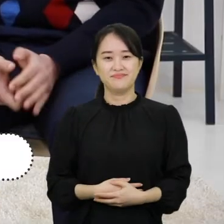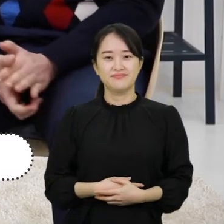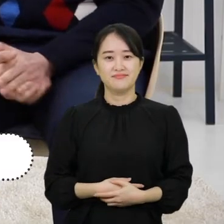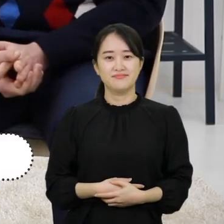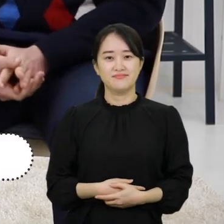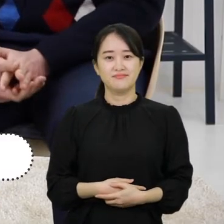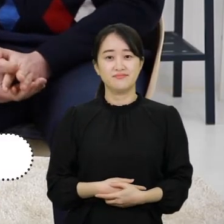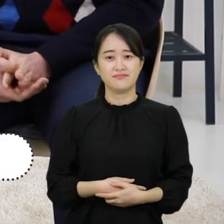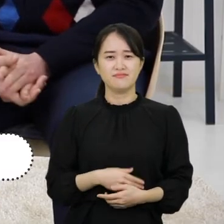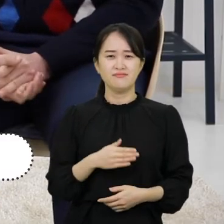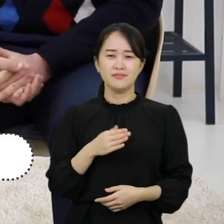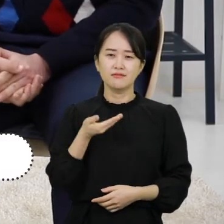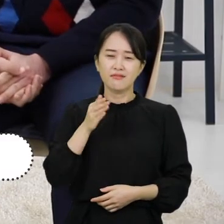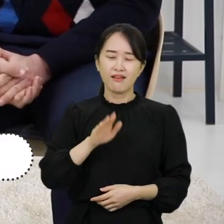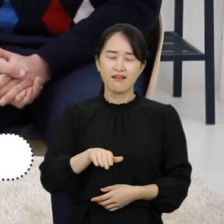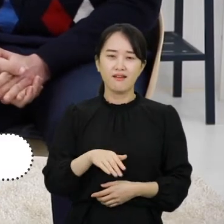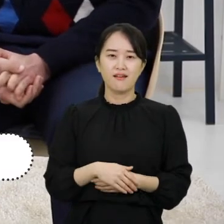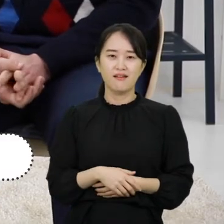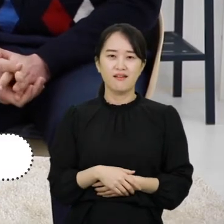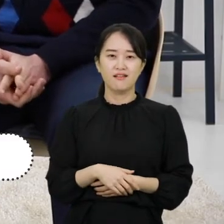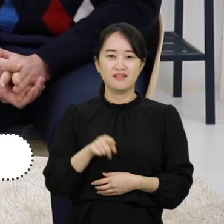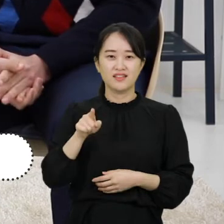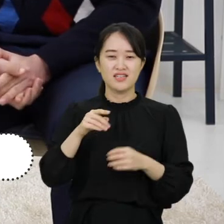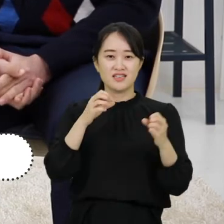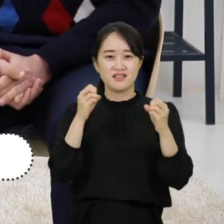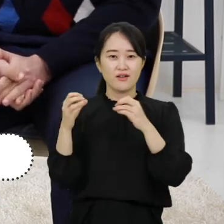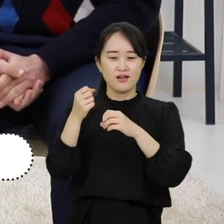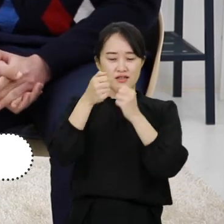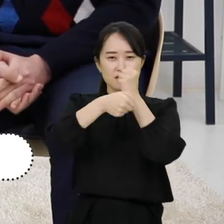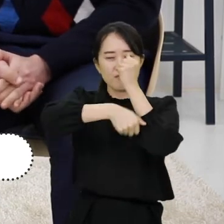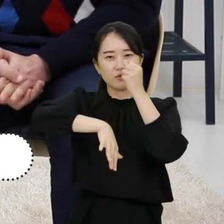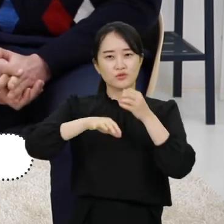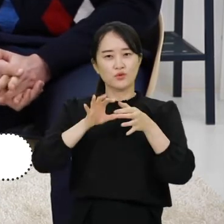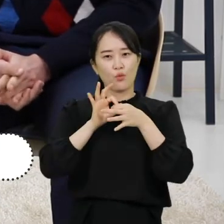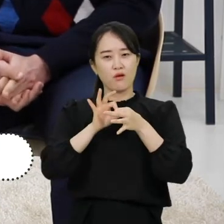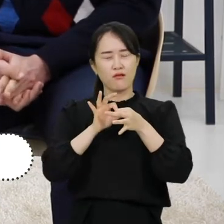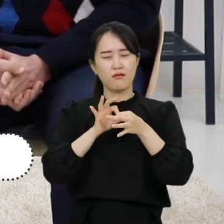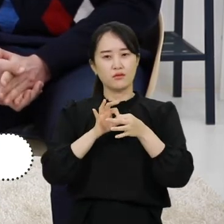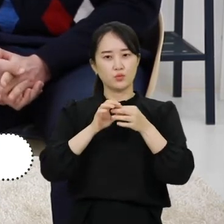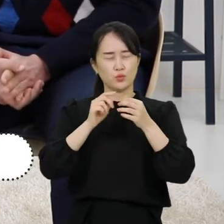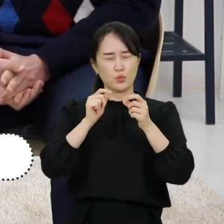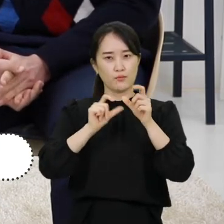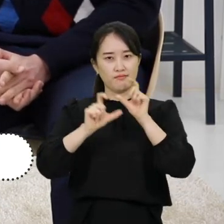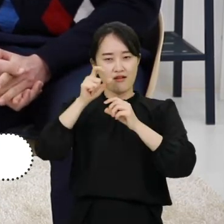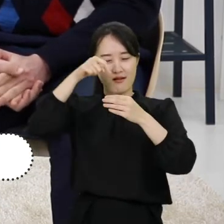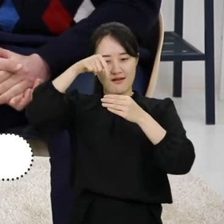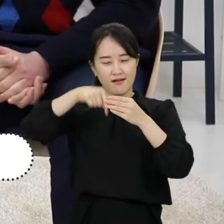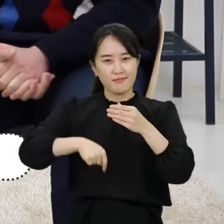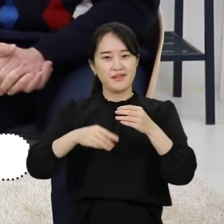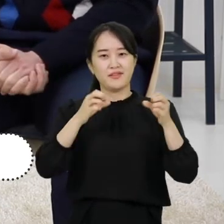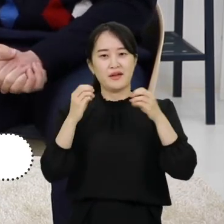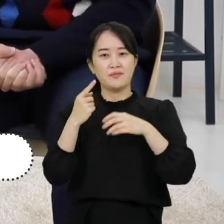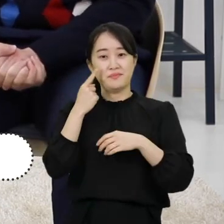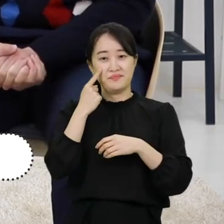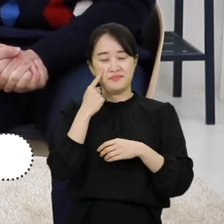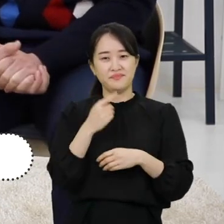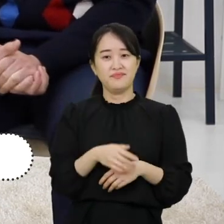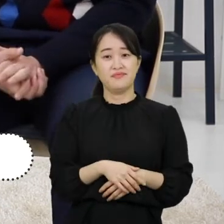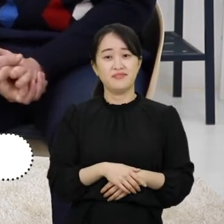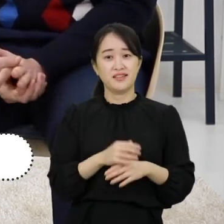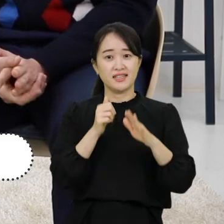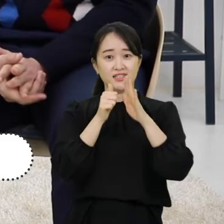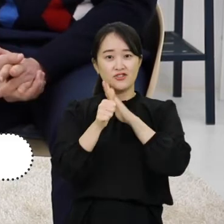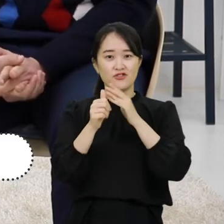그렇죠. 창훈 씨 사실 근데 오늘 이 얘기들, 이 스포츠 관람 관련해서 조금 더 깊이 있게 얘기를 해보고자 오늘